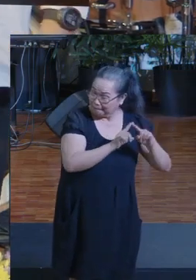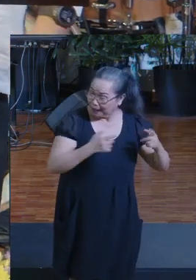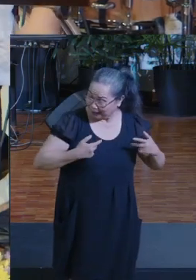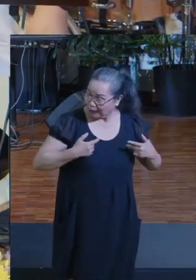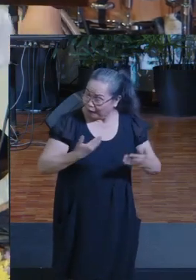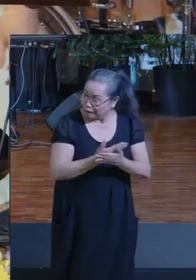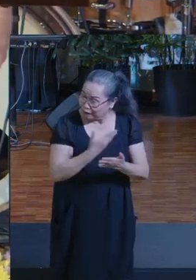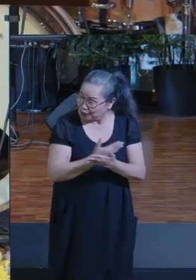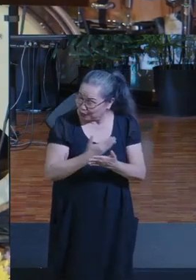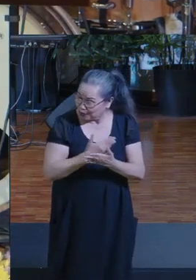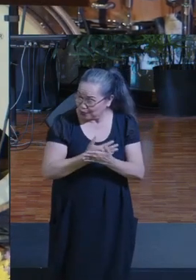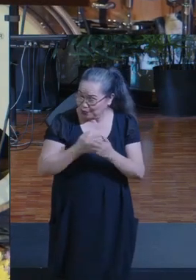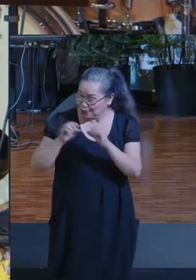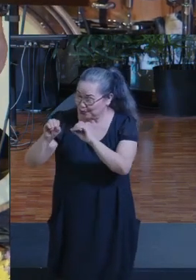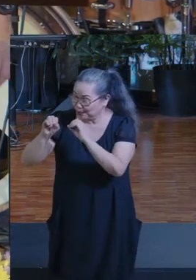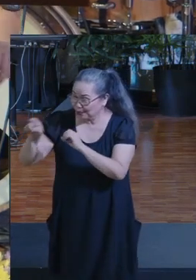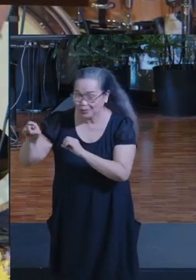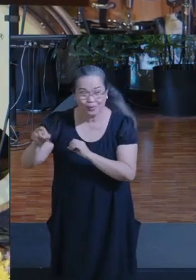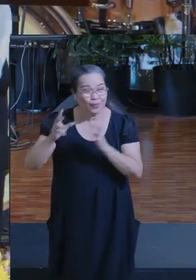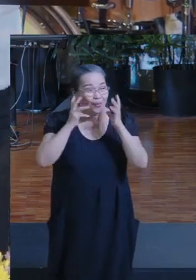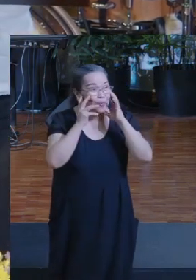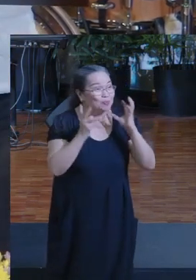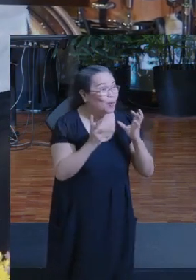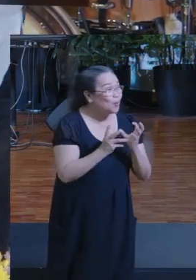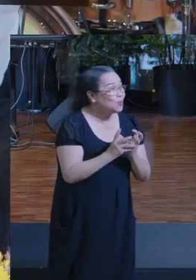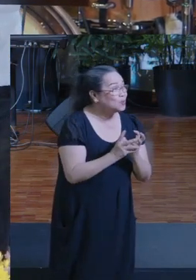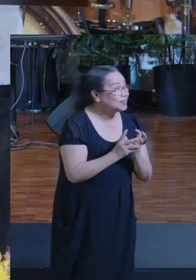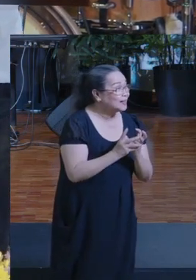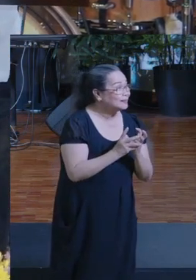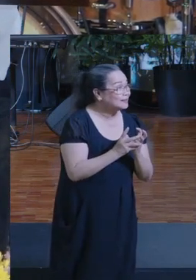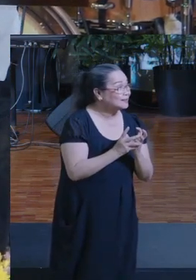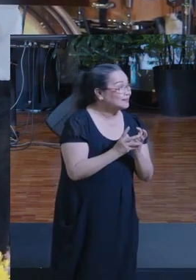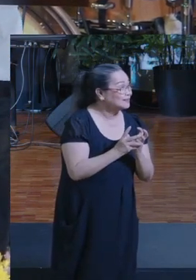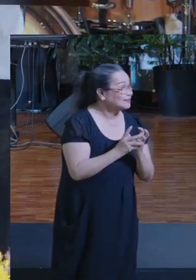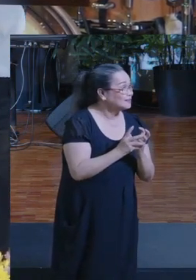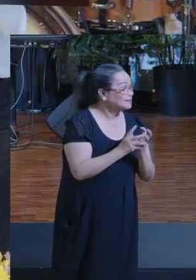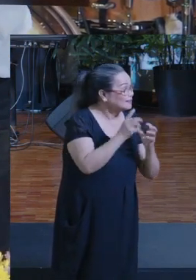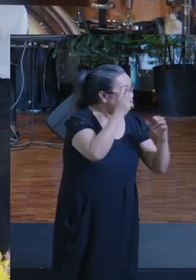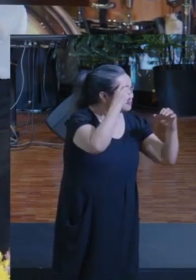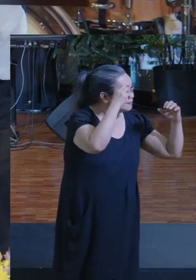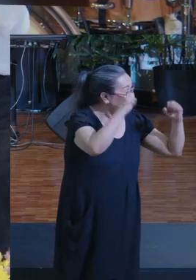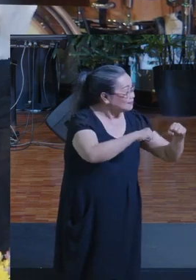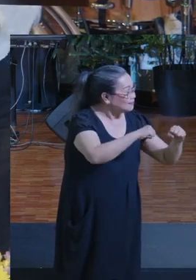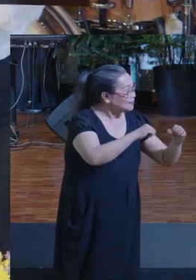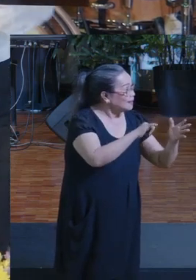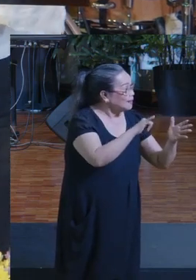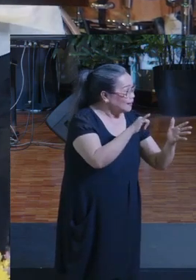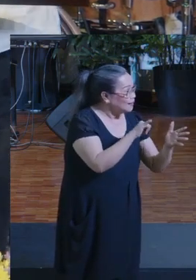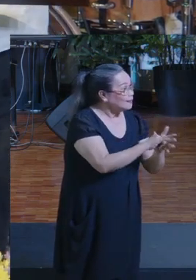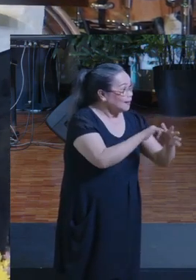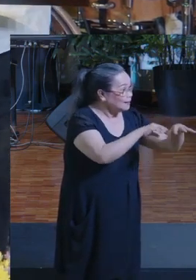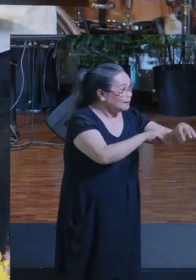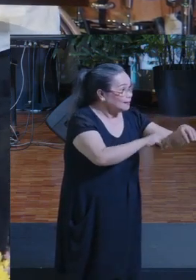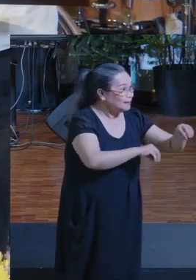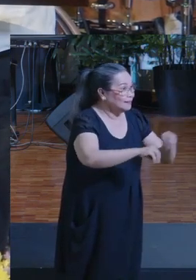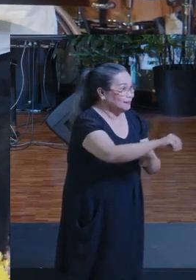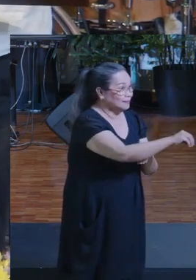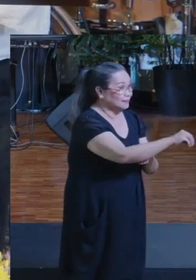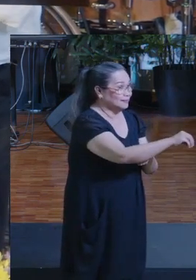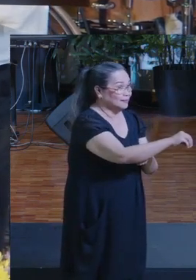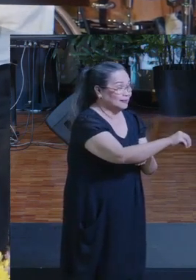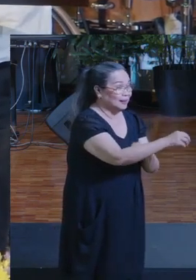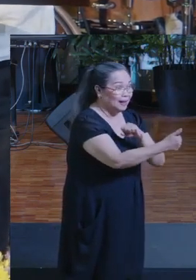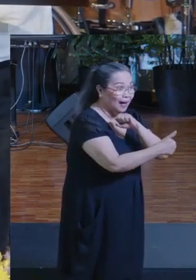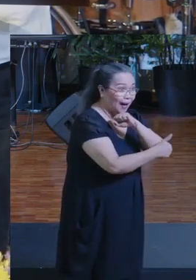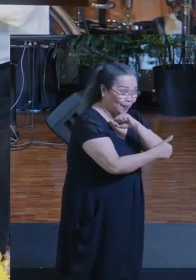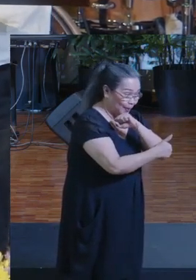mas bagong covenant, yung Mosaic covenant, no? At yan ang pumalit sa